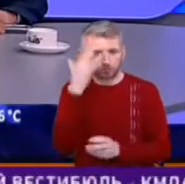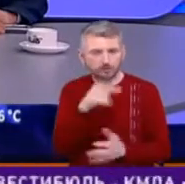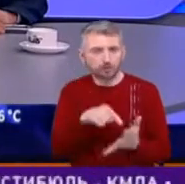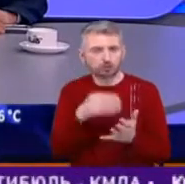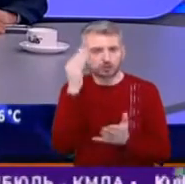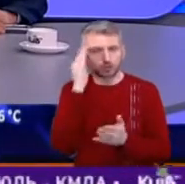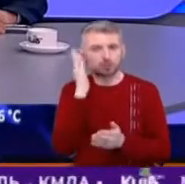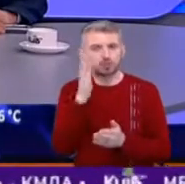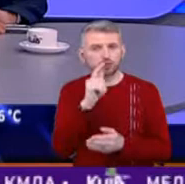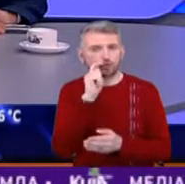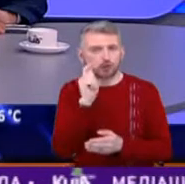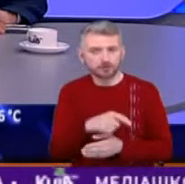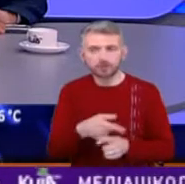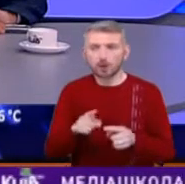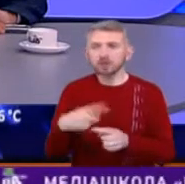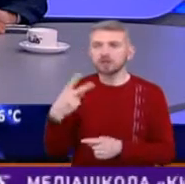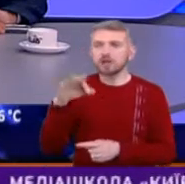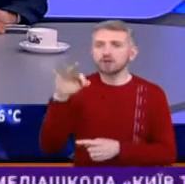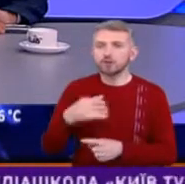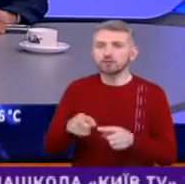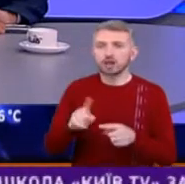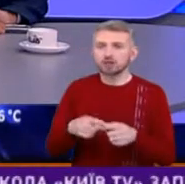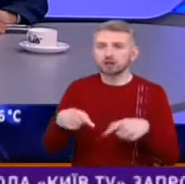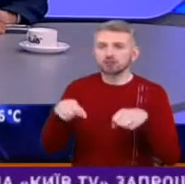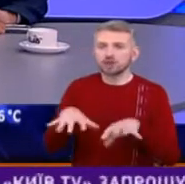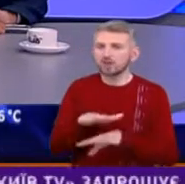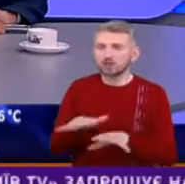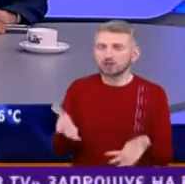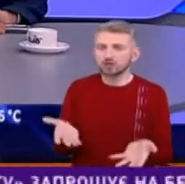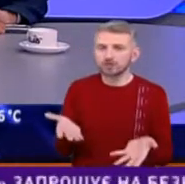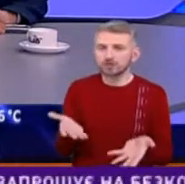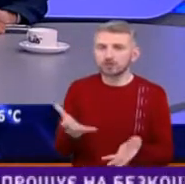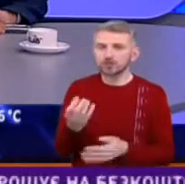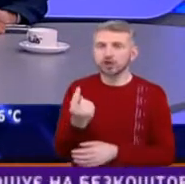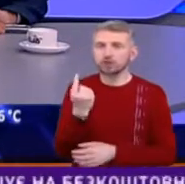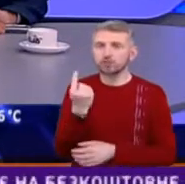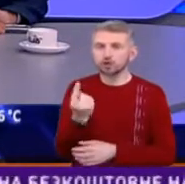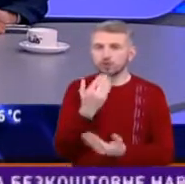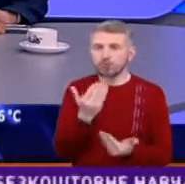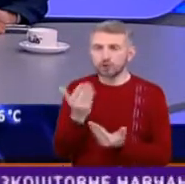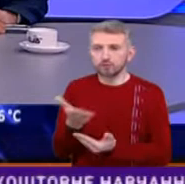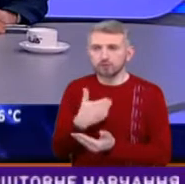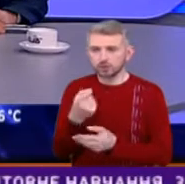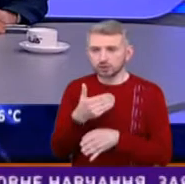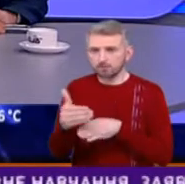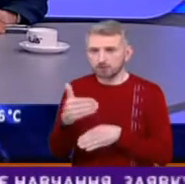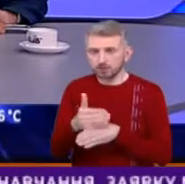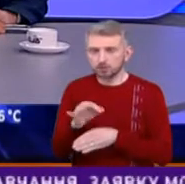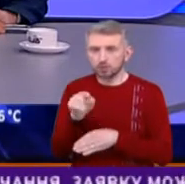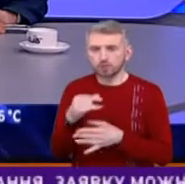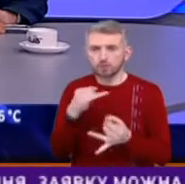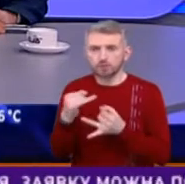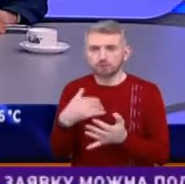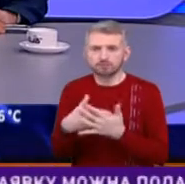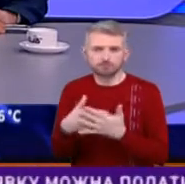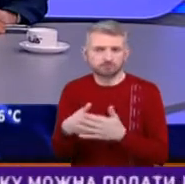таки майбутнього України. А оці 20%, які не визначилися. До речі, от ще в одному опитування, ми трохи пізніше про нього поговоримо, там